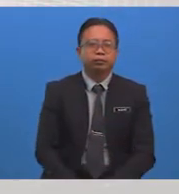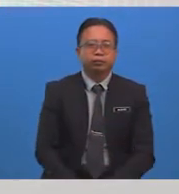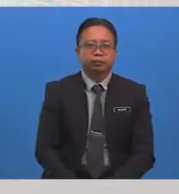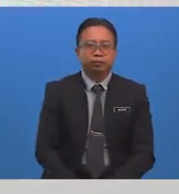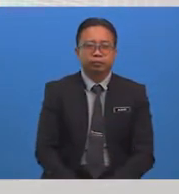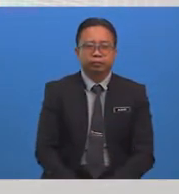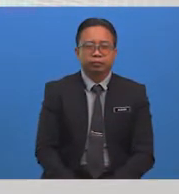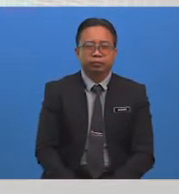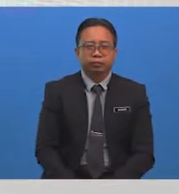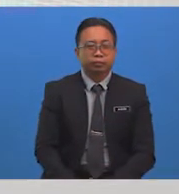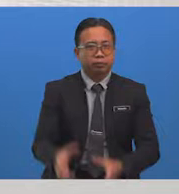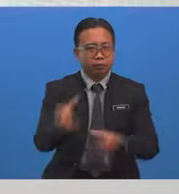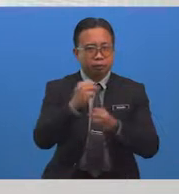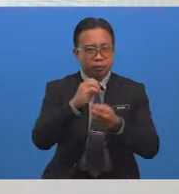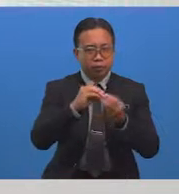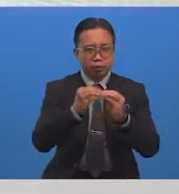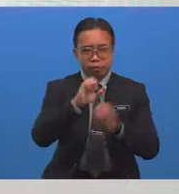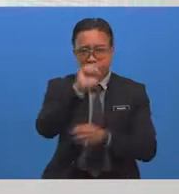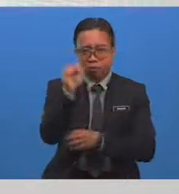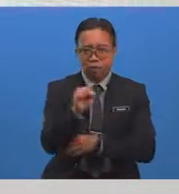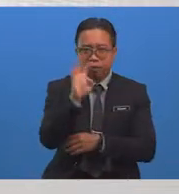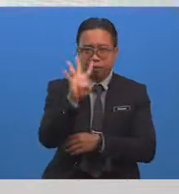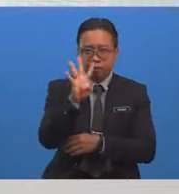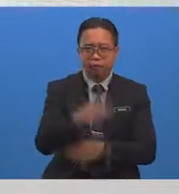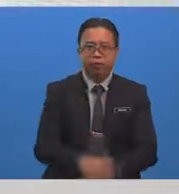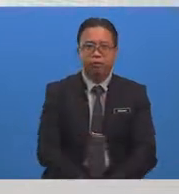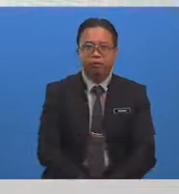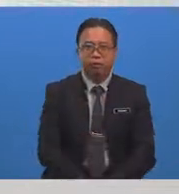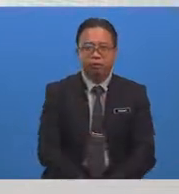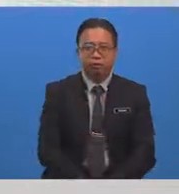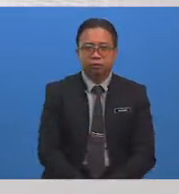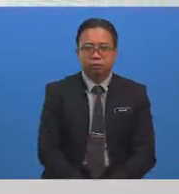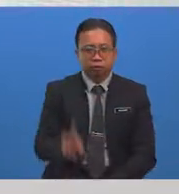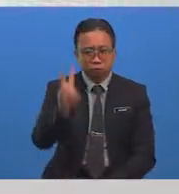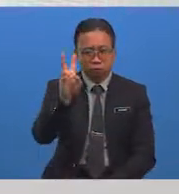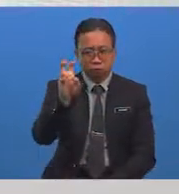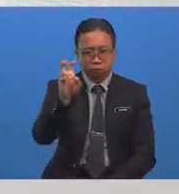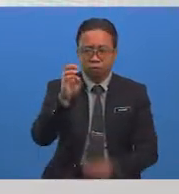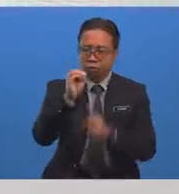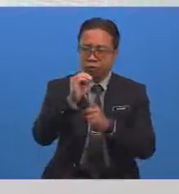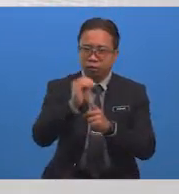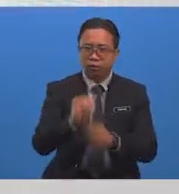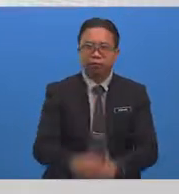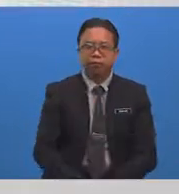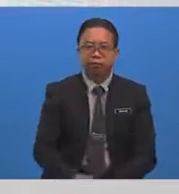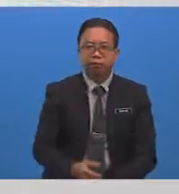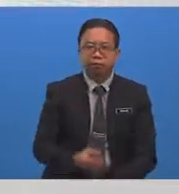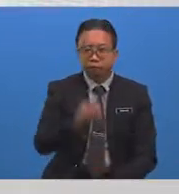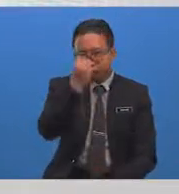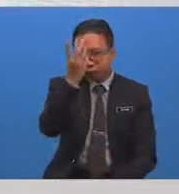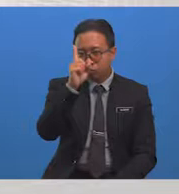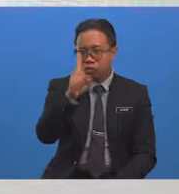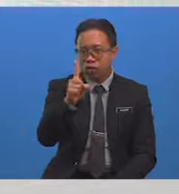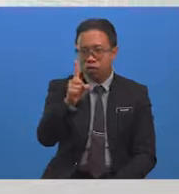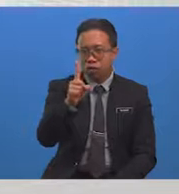ah kita dapat nomor 94 skornya 20 soalnya Nyatakan